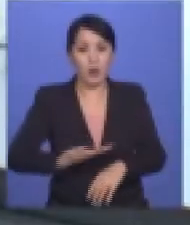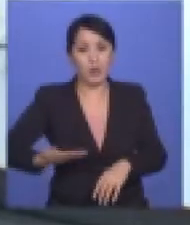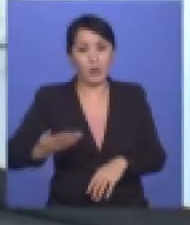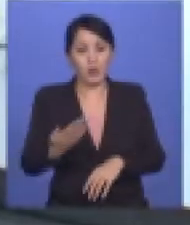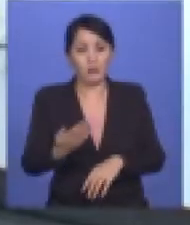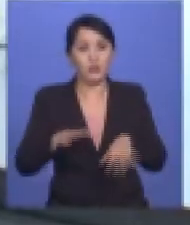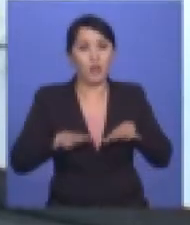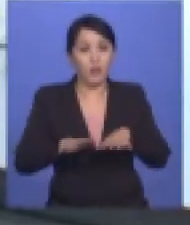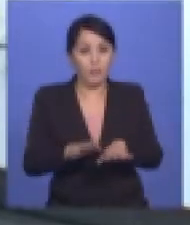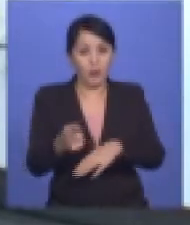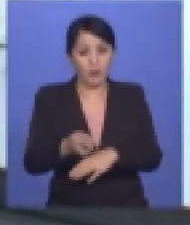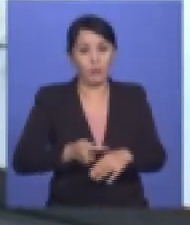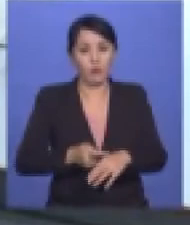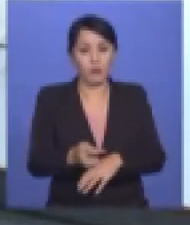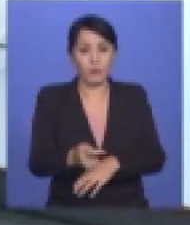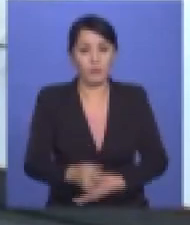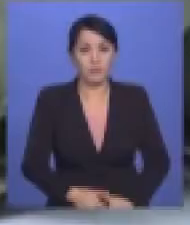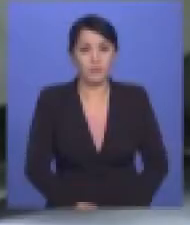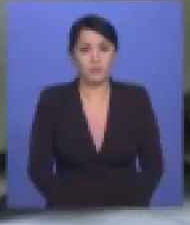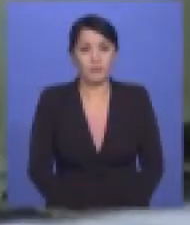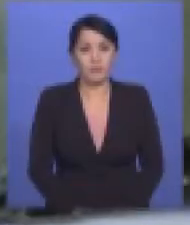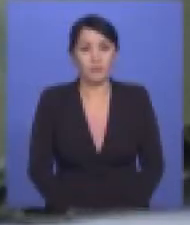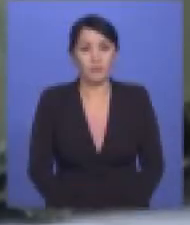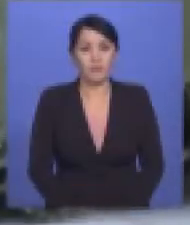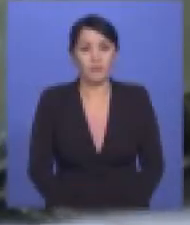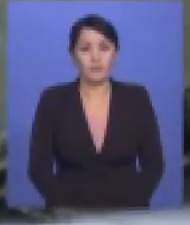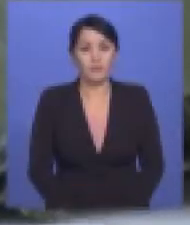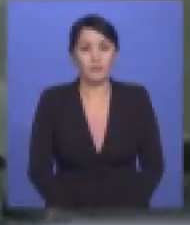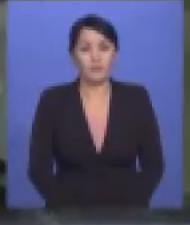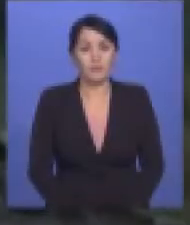кәсіпорындар өтініш қабылдап жатыр екен. Мағжан Ахмадина, Анатолий Белонок, жаңалықтар қызметі.